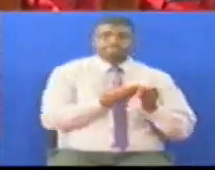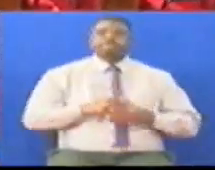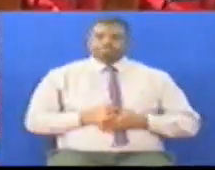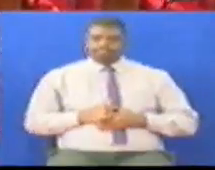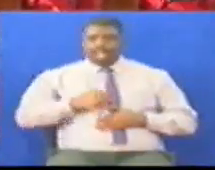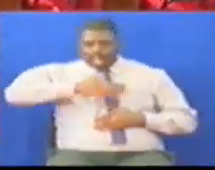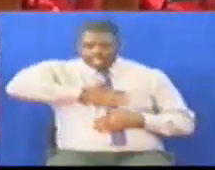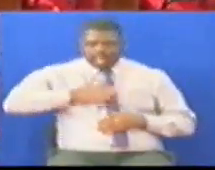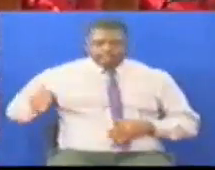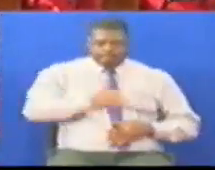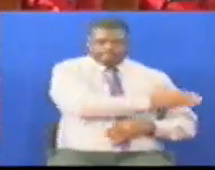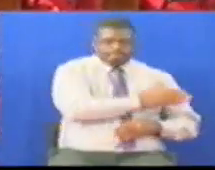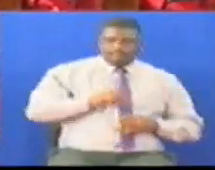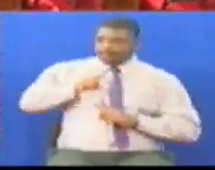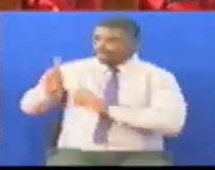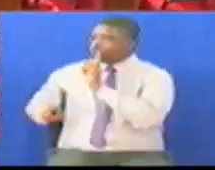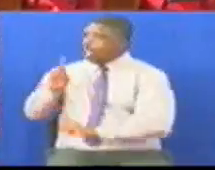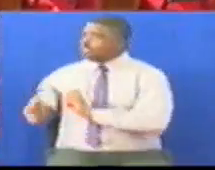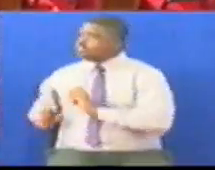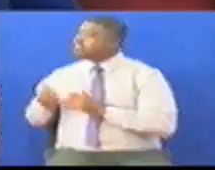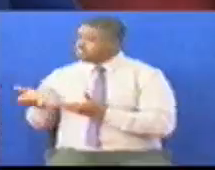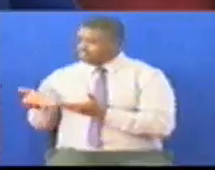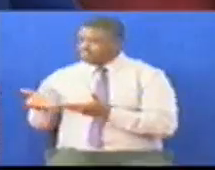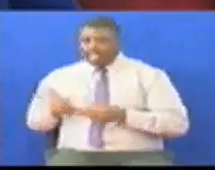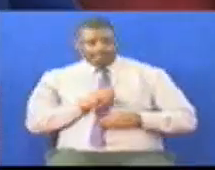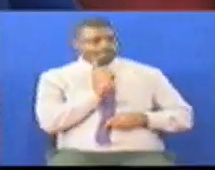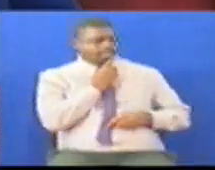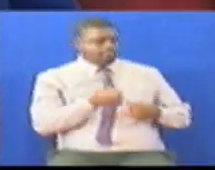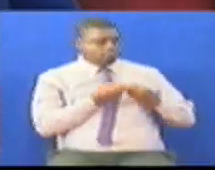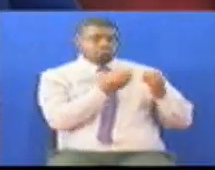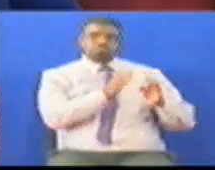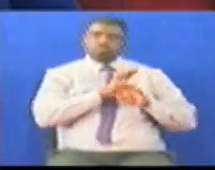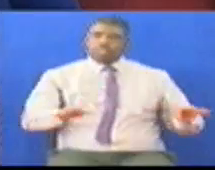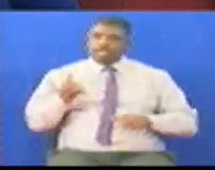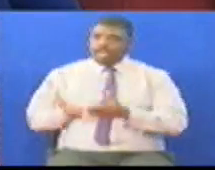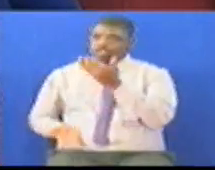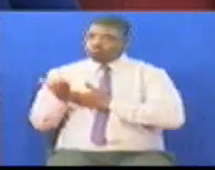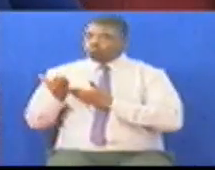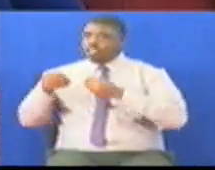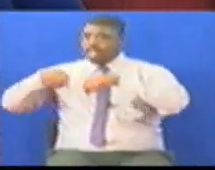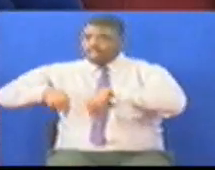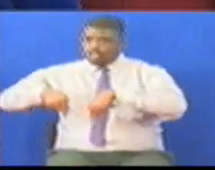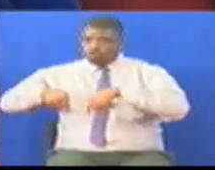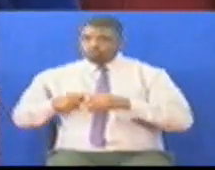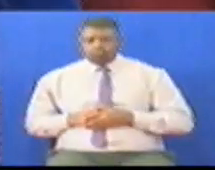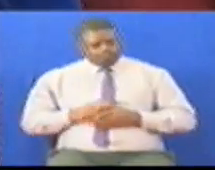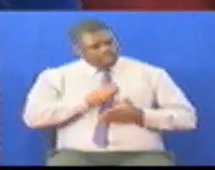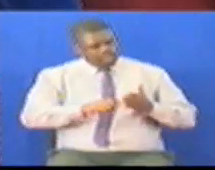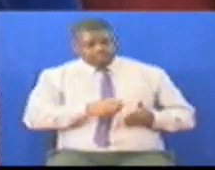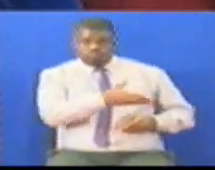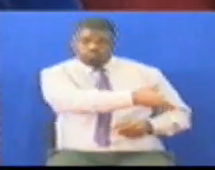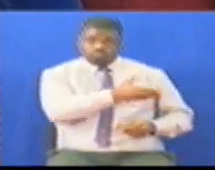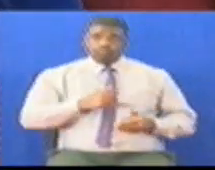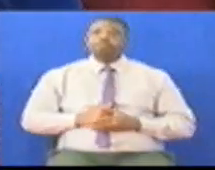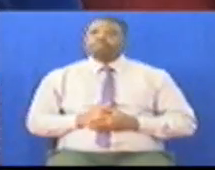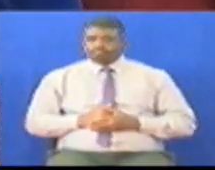yamekwisha kuulizwa na kujibiwa kwa maandishi asubuhi ya leo. Katibu, hoja za serikali kwamba bunge